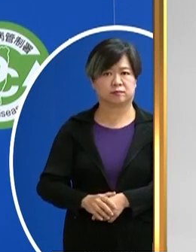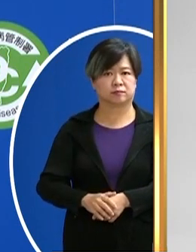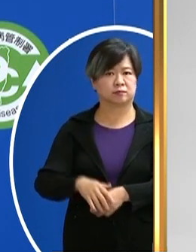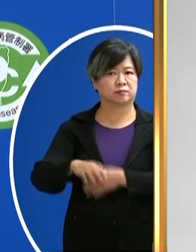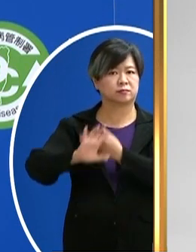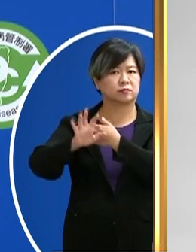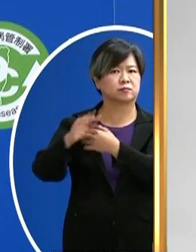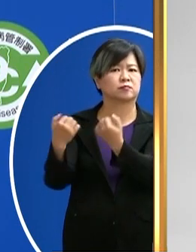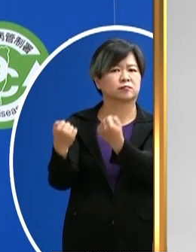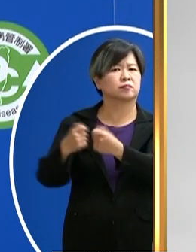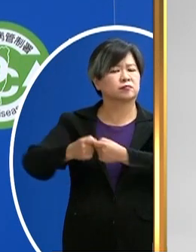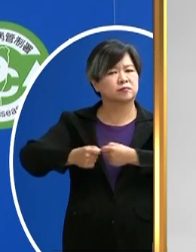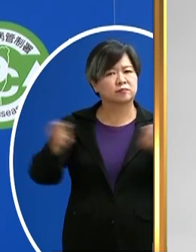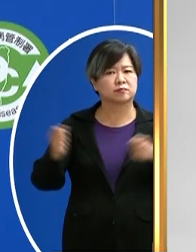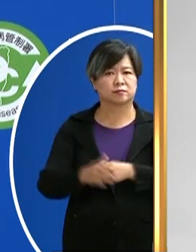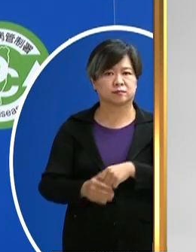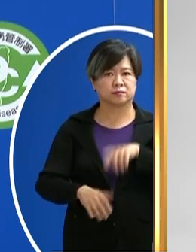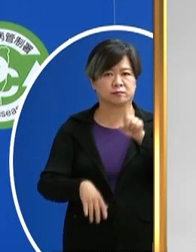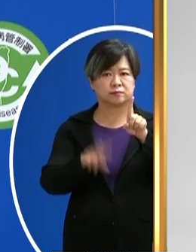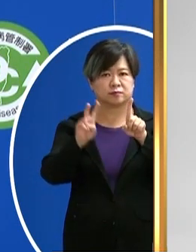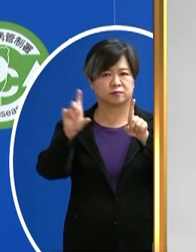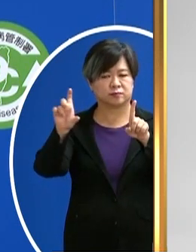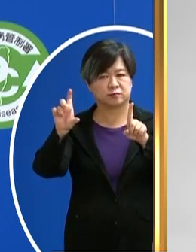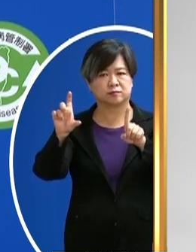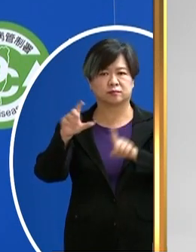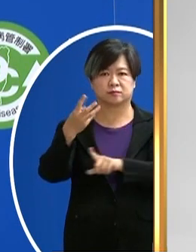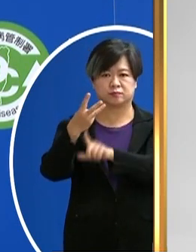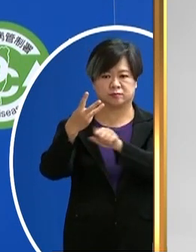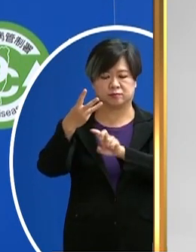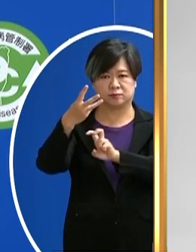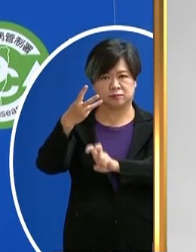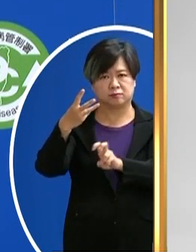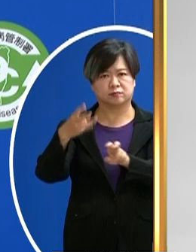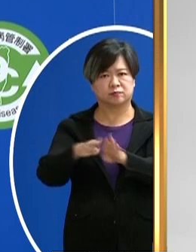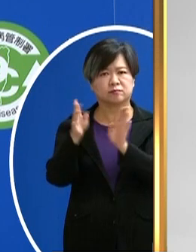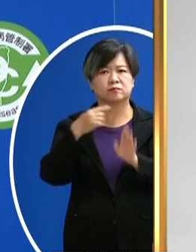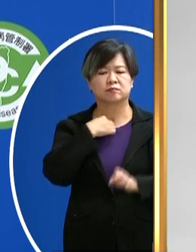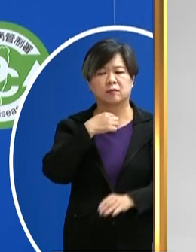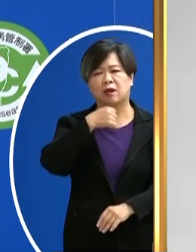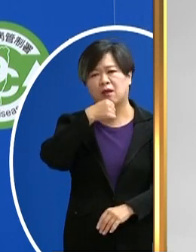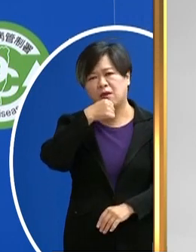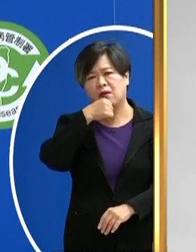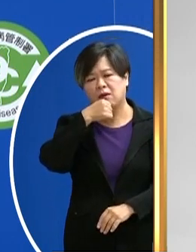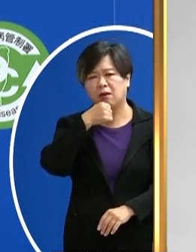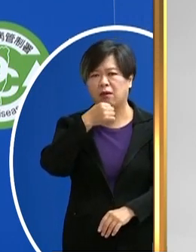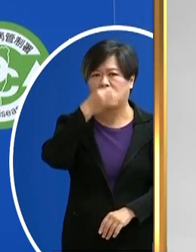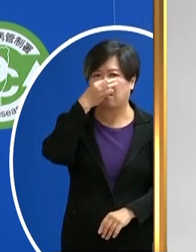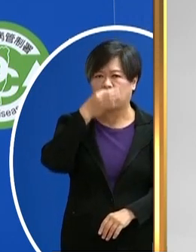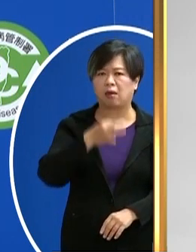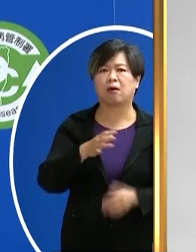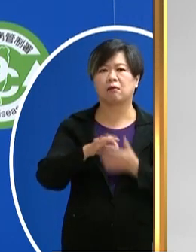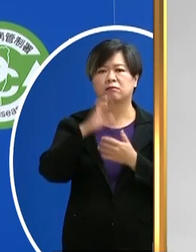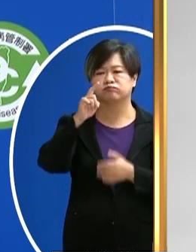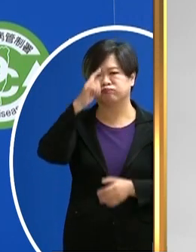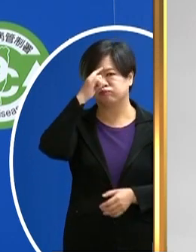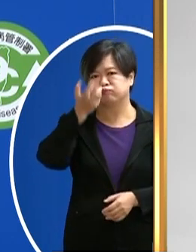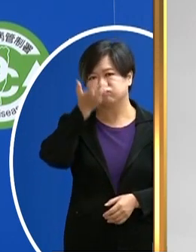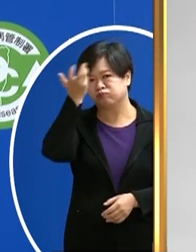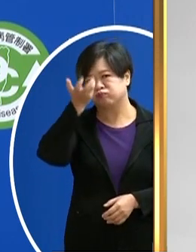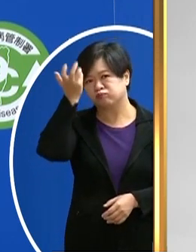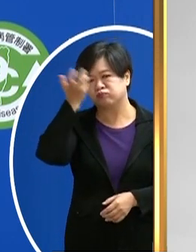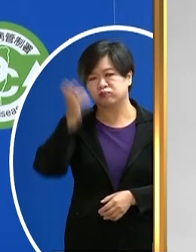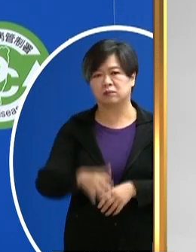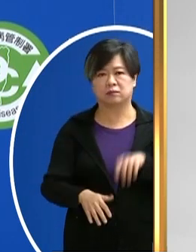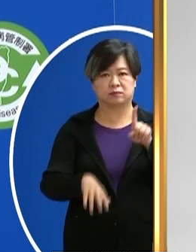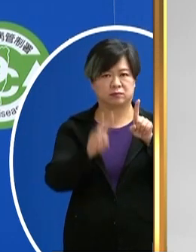没有那么详细，可是你可以先告诉我们大概在哪一个区域，让当地人，不然地方政府也好，当地的居民也好，知所防范嘛，这